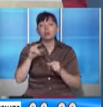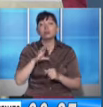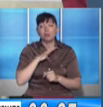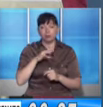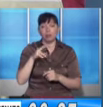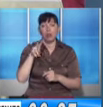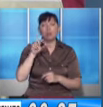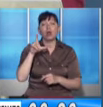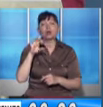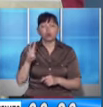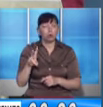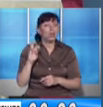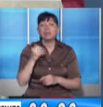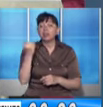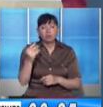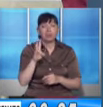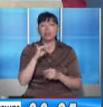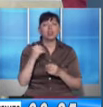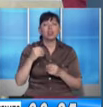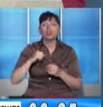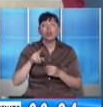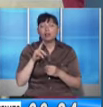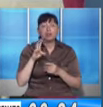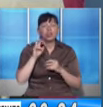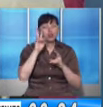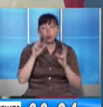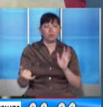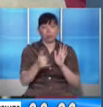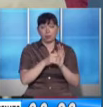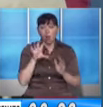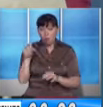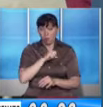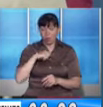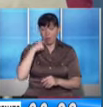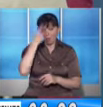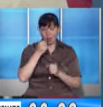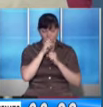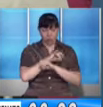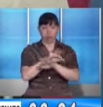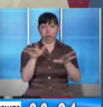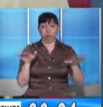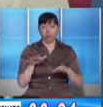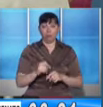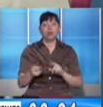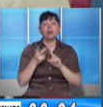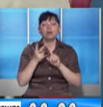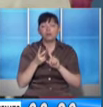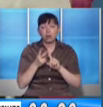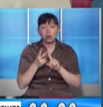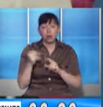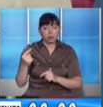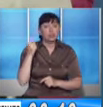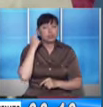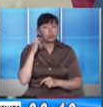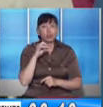Nu dumneavoastră și nu colegul și nu altcineva, deci dumnealui la postat, l-a făcut public. Doi la mână, ați